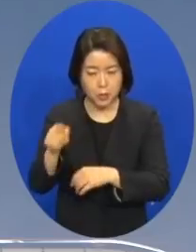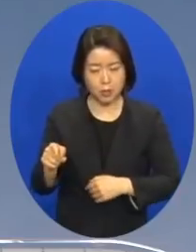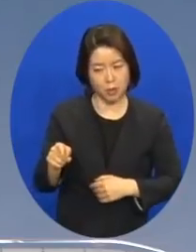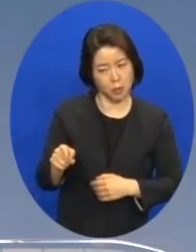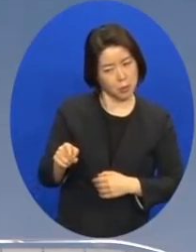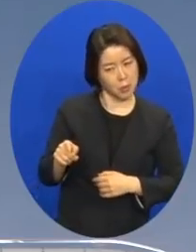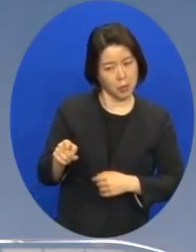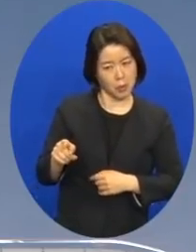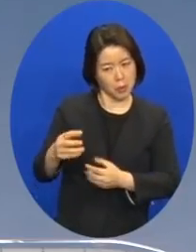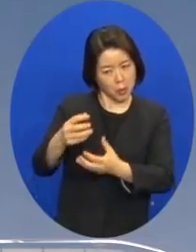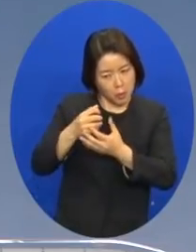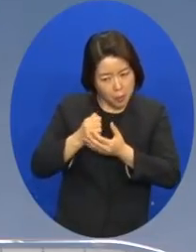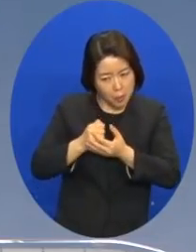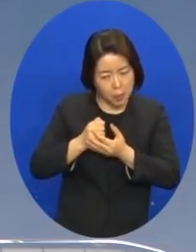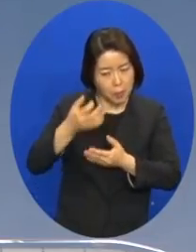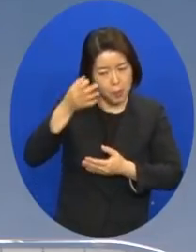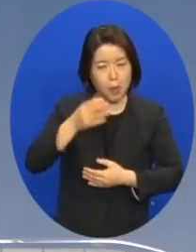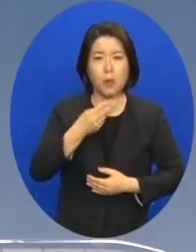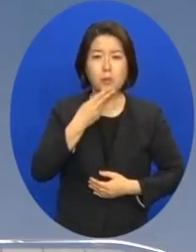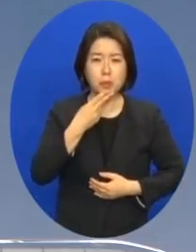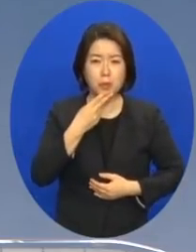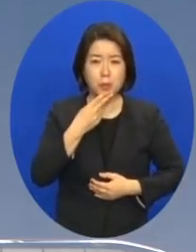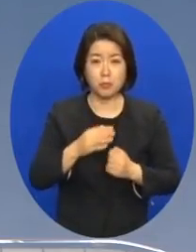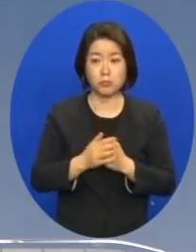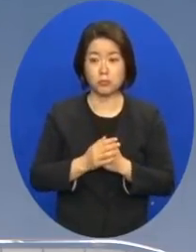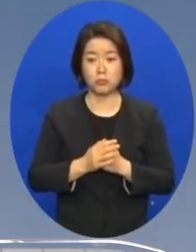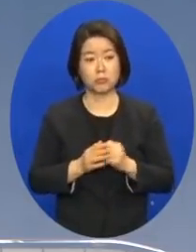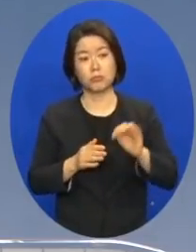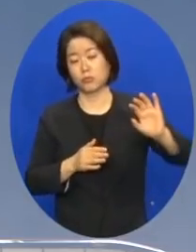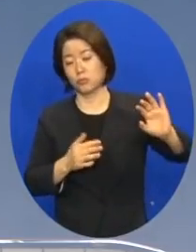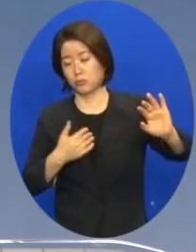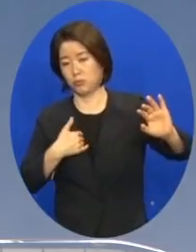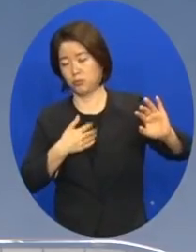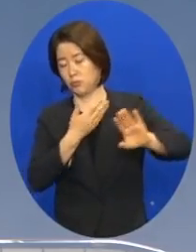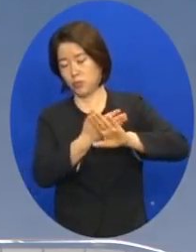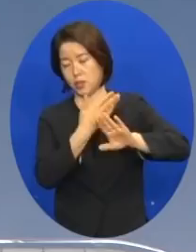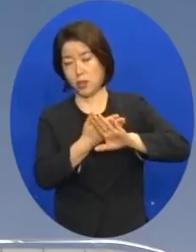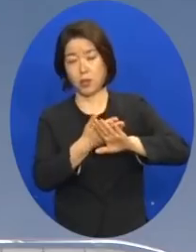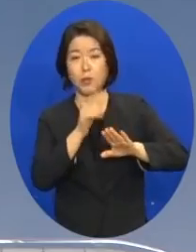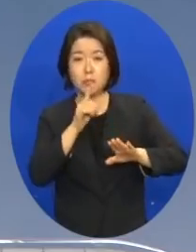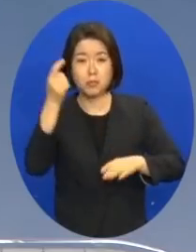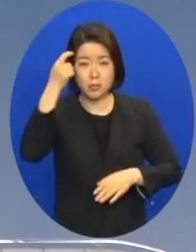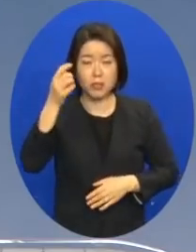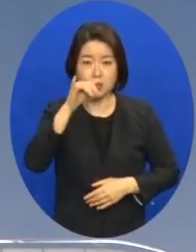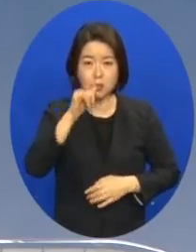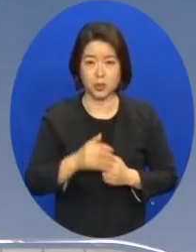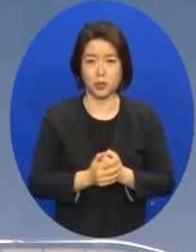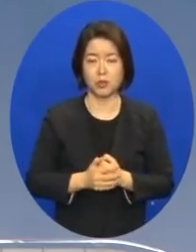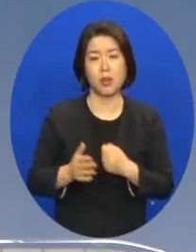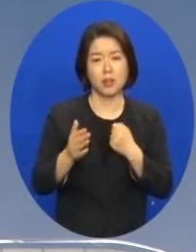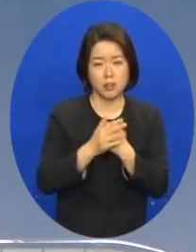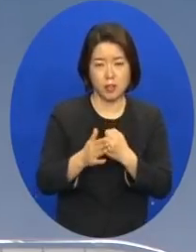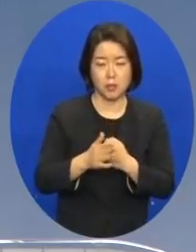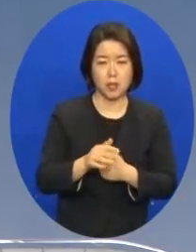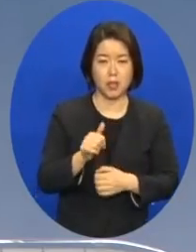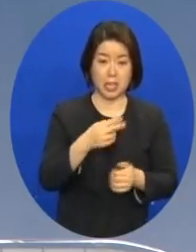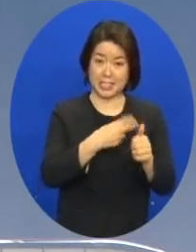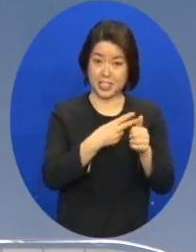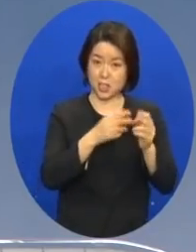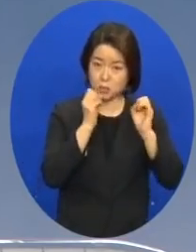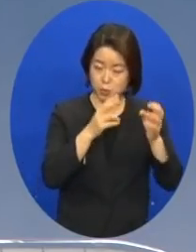좀처럼 받아들이려고 하지 않는 겁니다. 당신들이랑 우리랑은 너무 다르다는 거예요. 그래서 허드슨 테일러